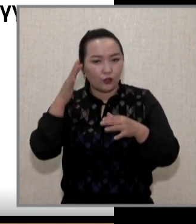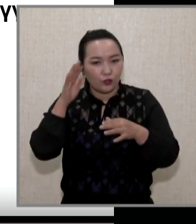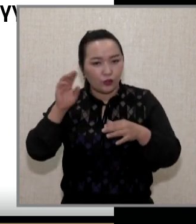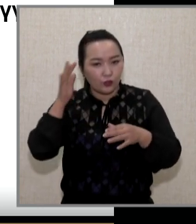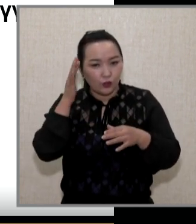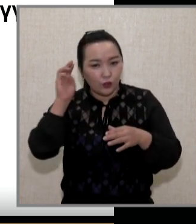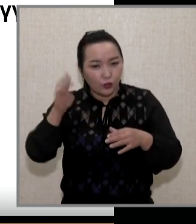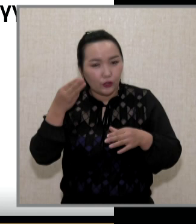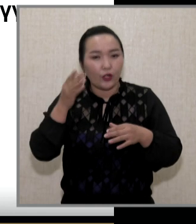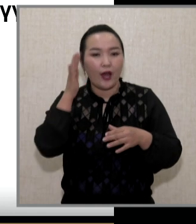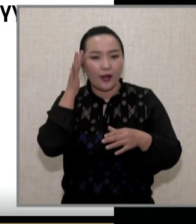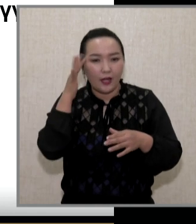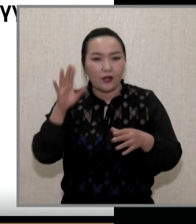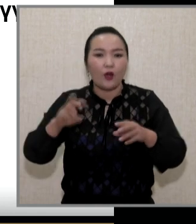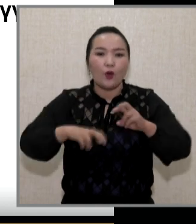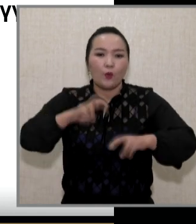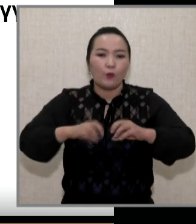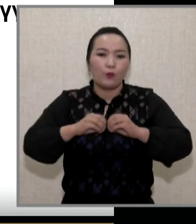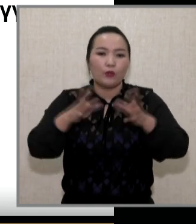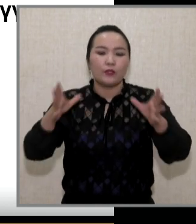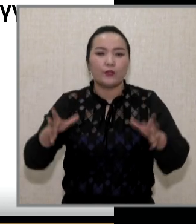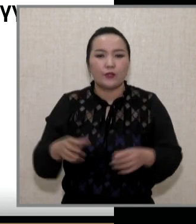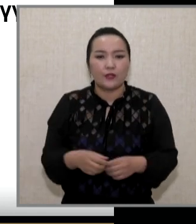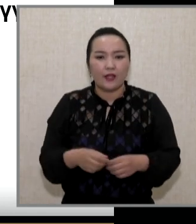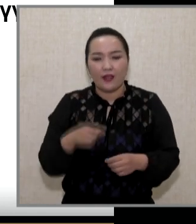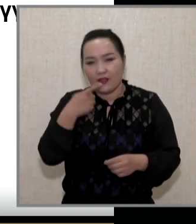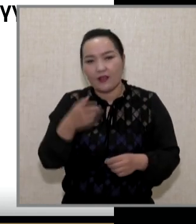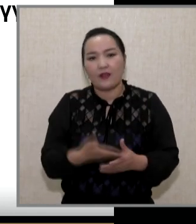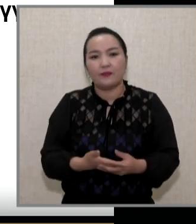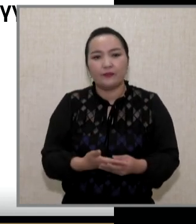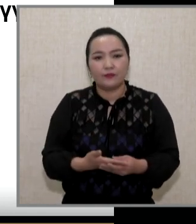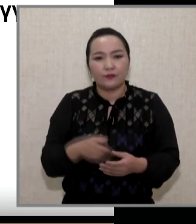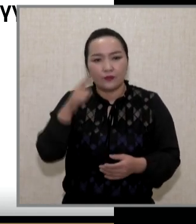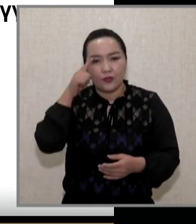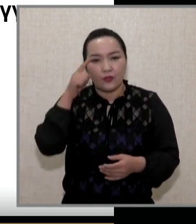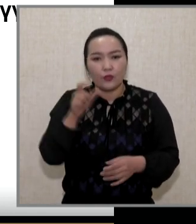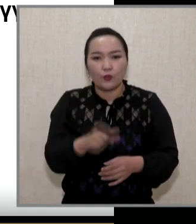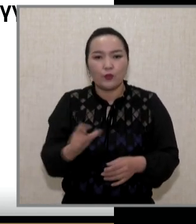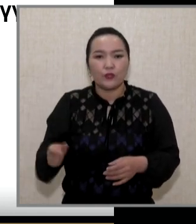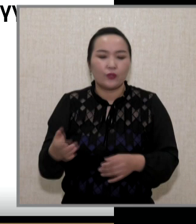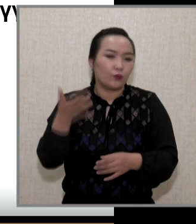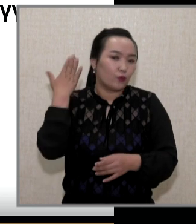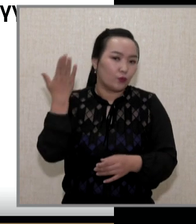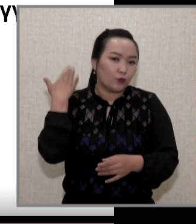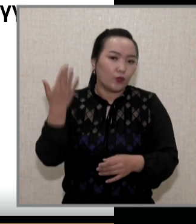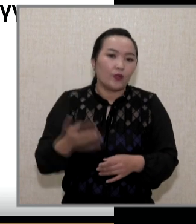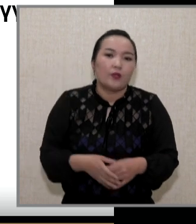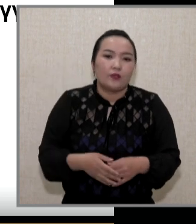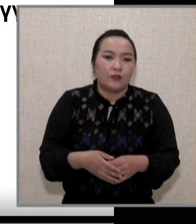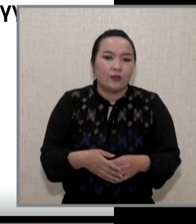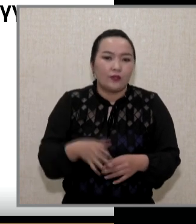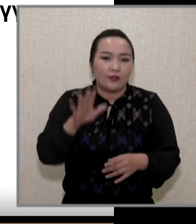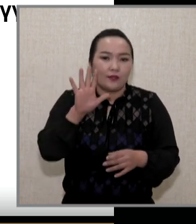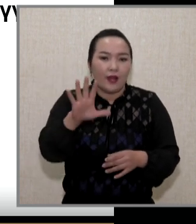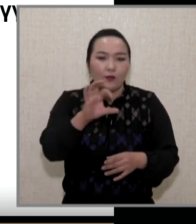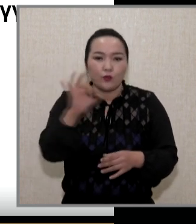цагаан идээгээ боловсруулж 500 гаруй нэр төрлийн хоол хүнсийг хэрглэж ирсэн байх нь. За тэгвэл энэ тогтолцоог, хоол ундны тогтолцоог